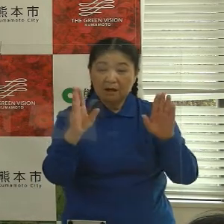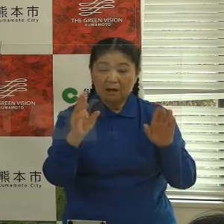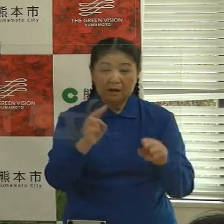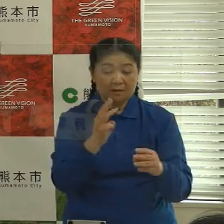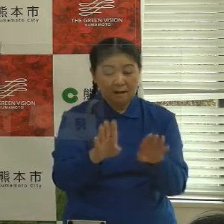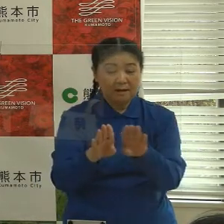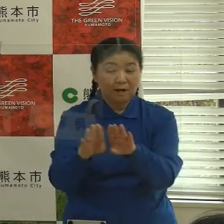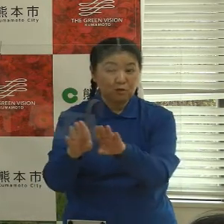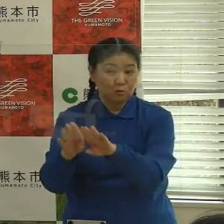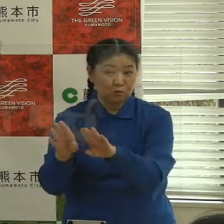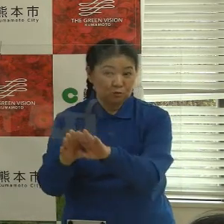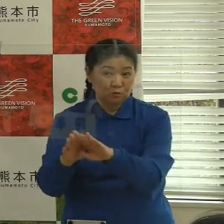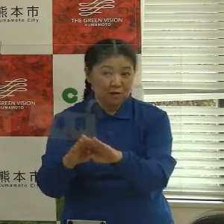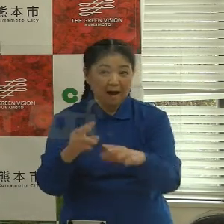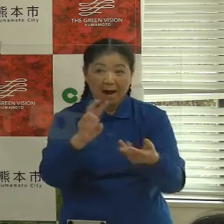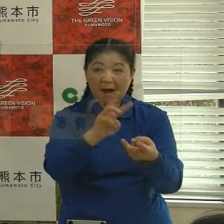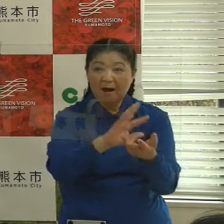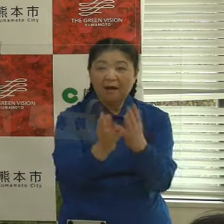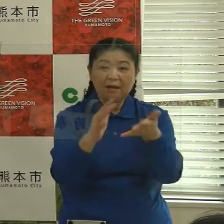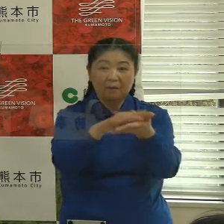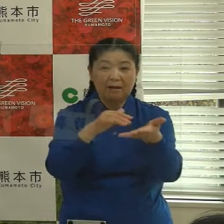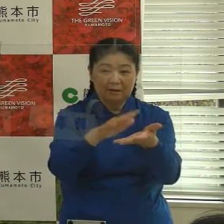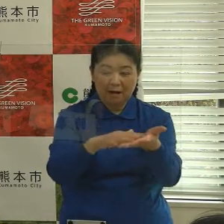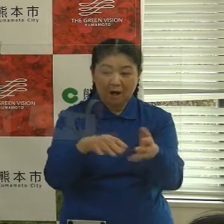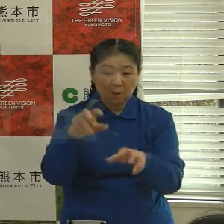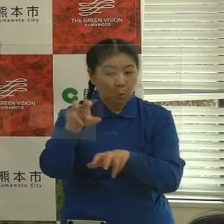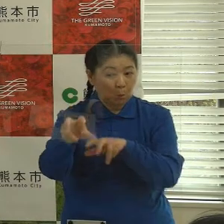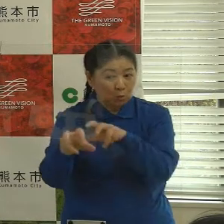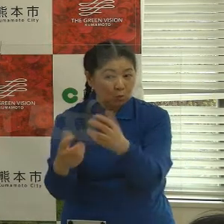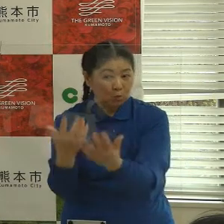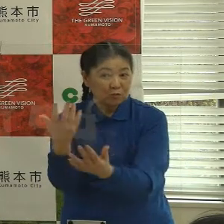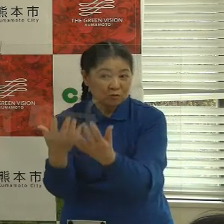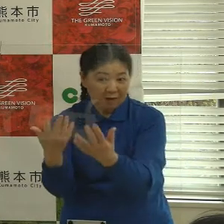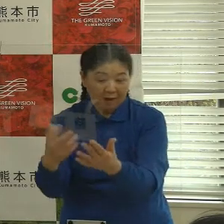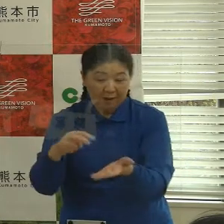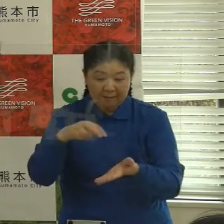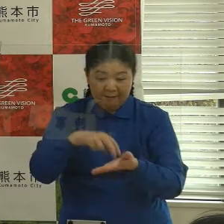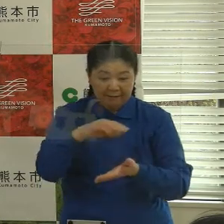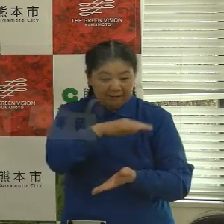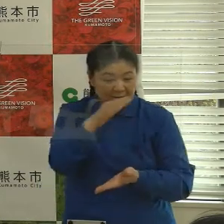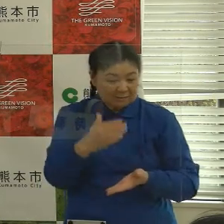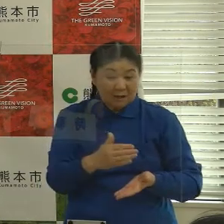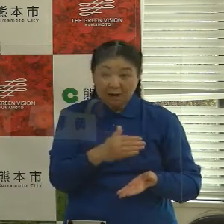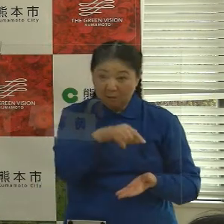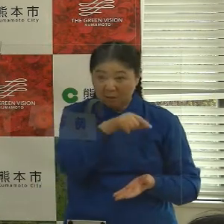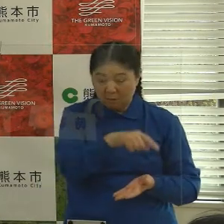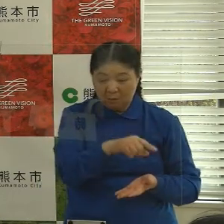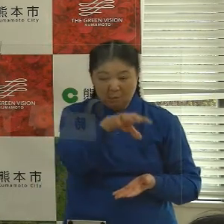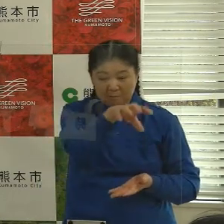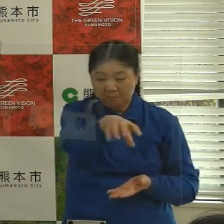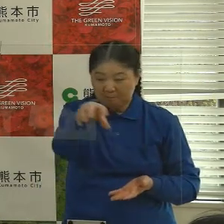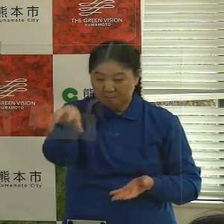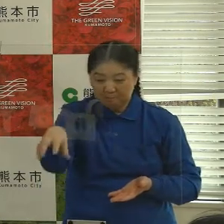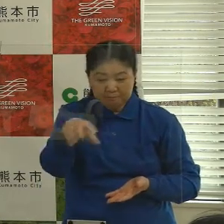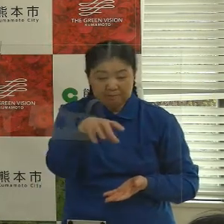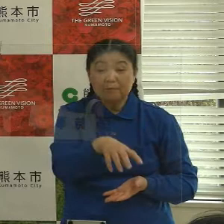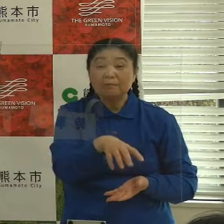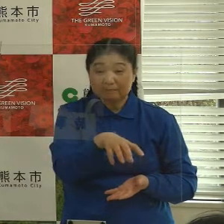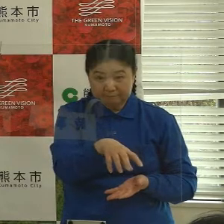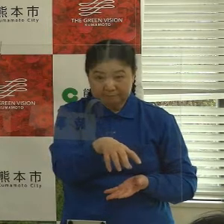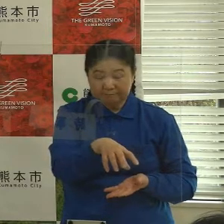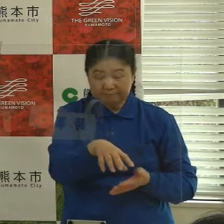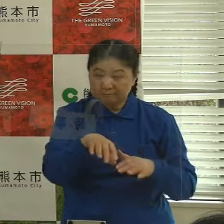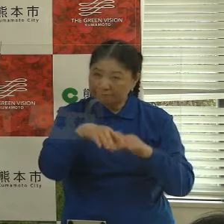3連休は花畑広場、動植物園、辰田山などの3つのこの会場